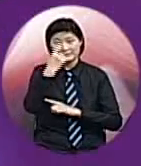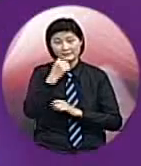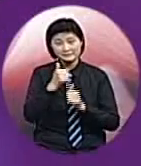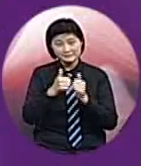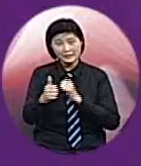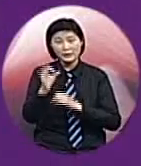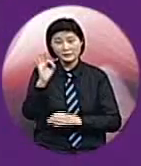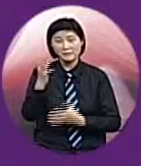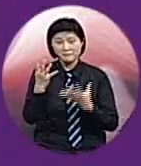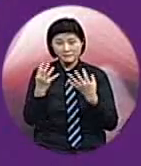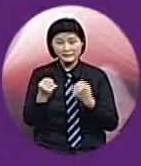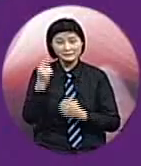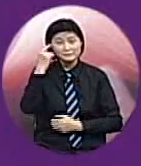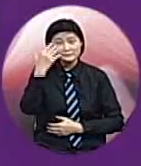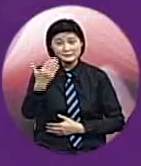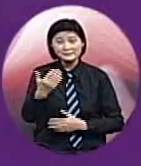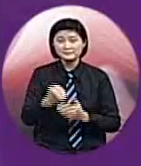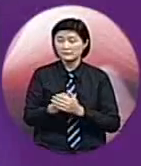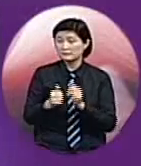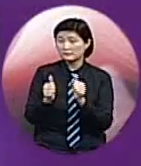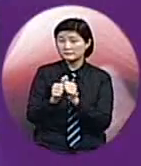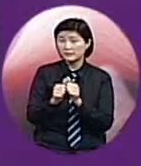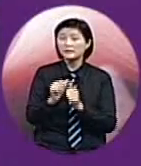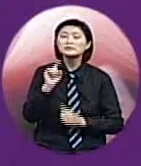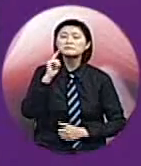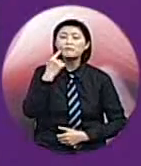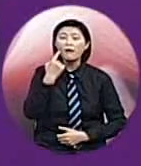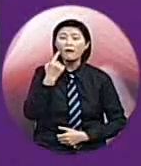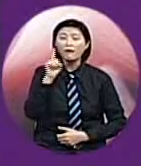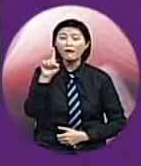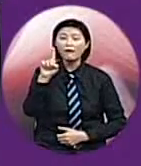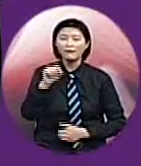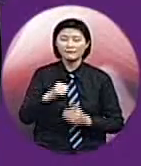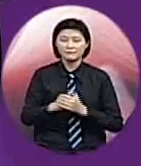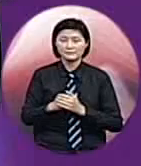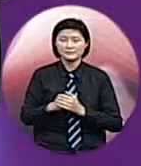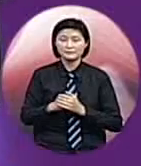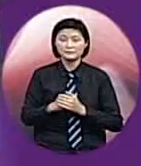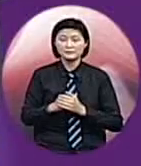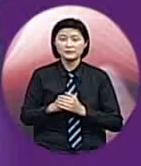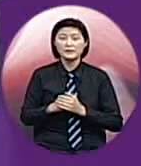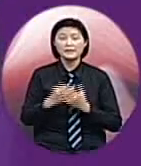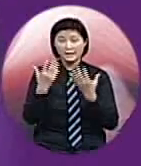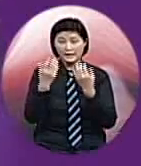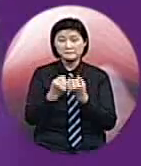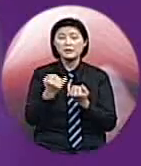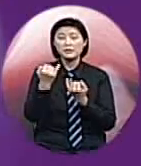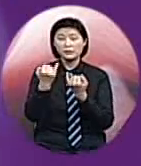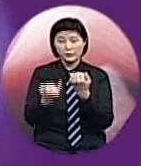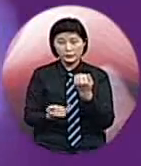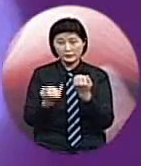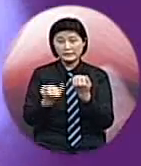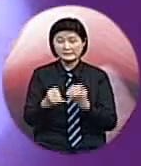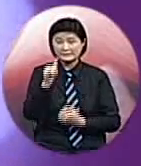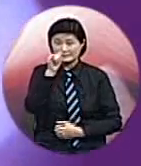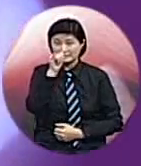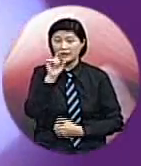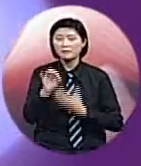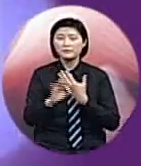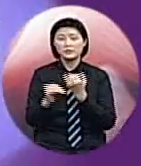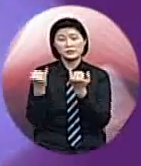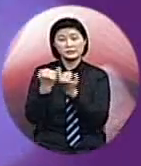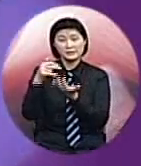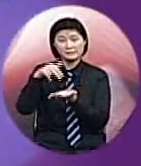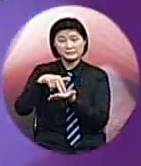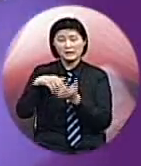많아? 뭐 네. 이렇게 물어보죠. 남자는요? 예쁘냐? 또 여동생이 네. 있다고 했을 때 여동생? 예. 아